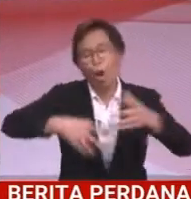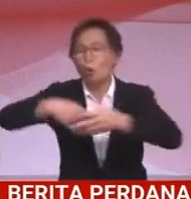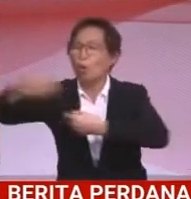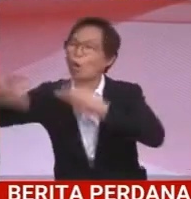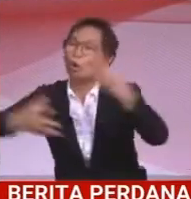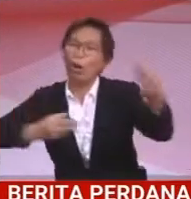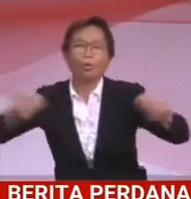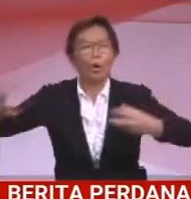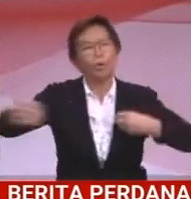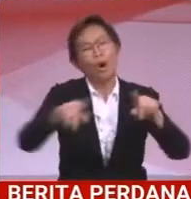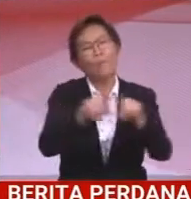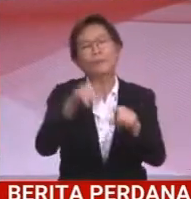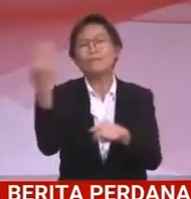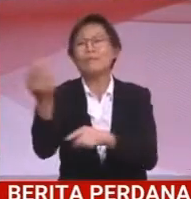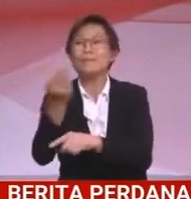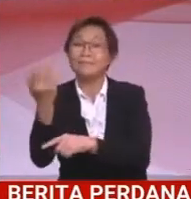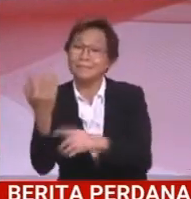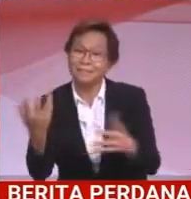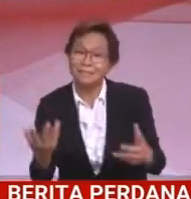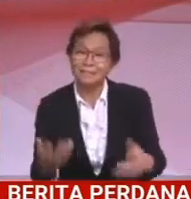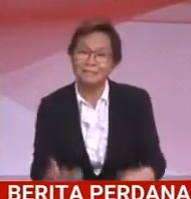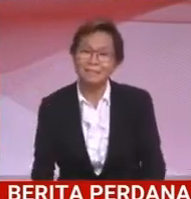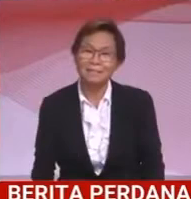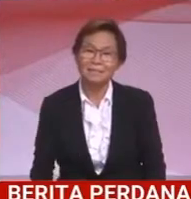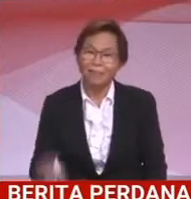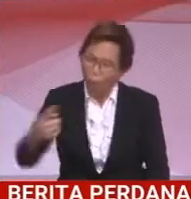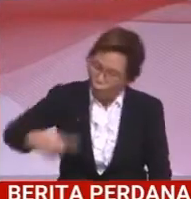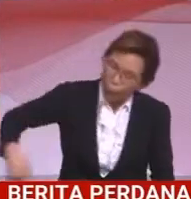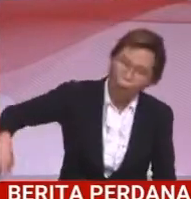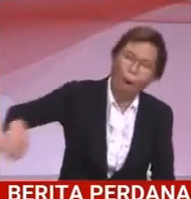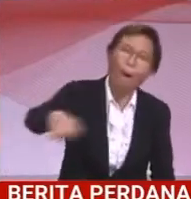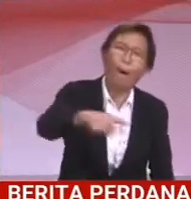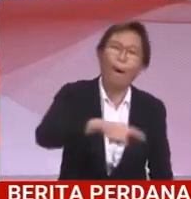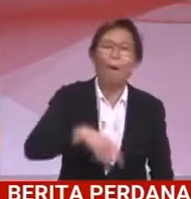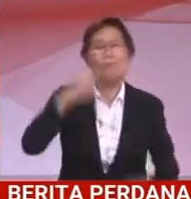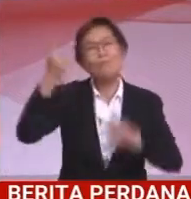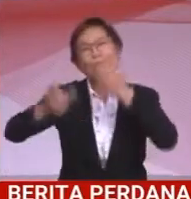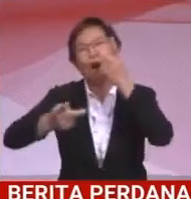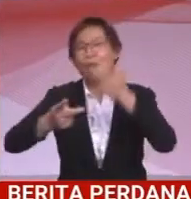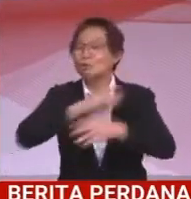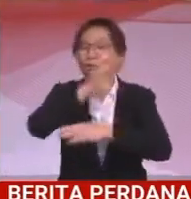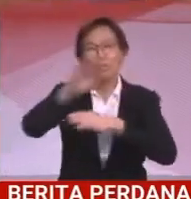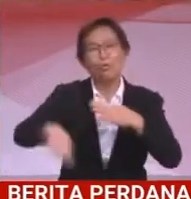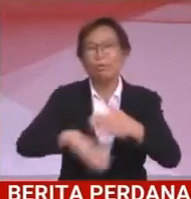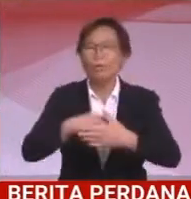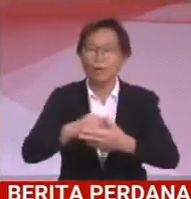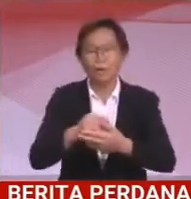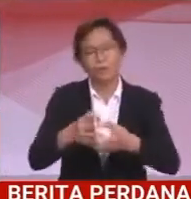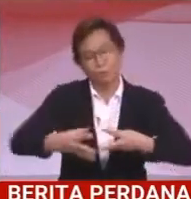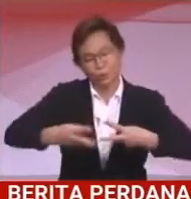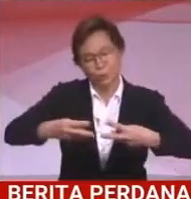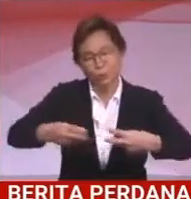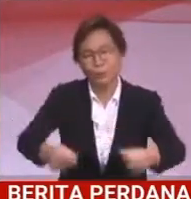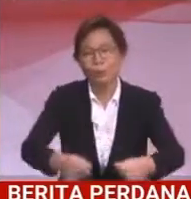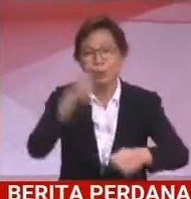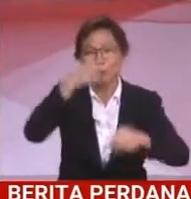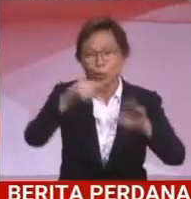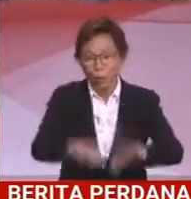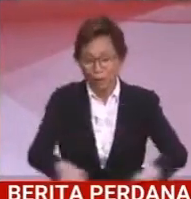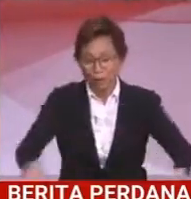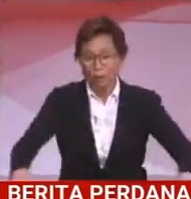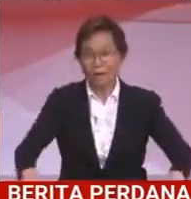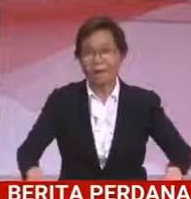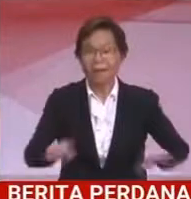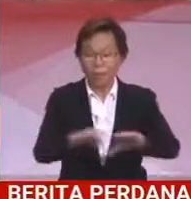seperti biasa. Perniagaan semua akan berjalan dengan lancar. Bagi kanak-kanak generasi